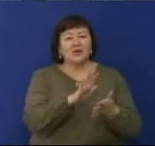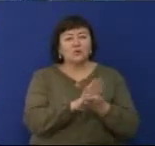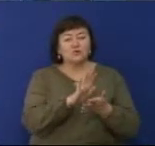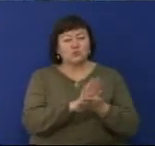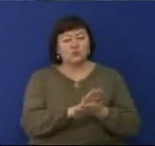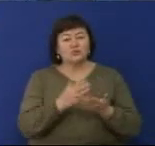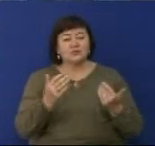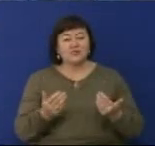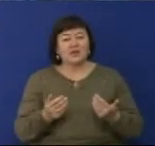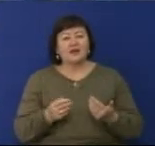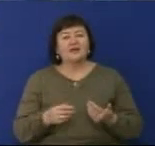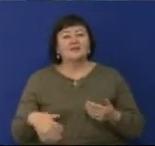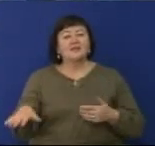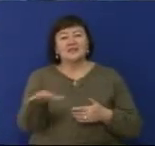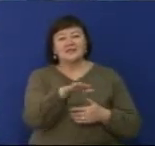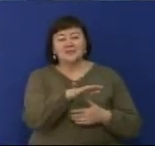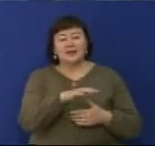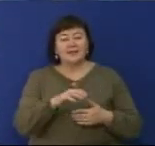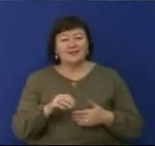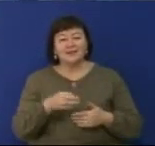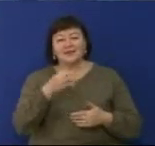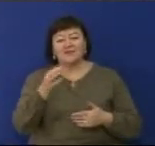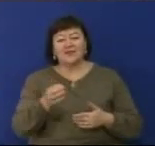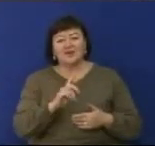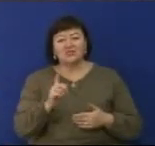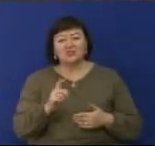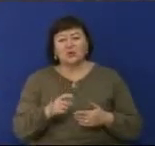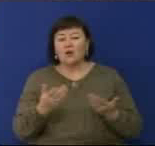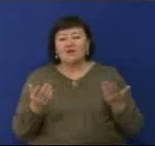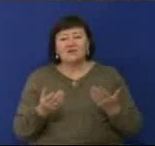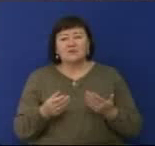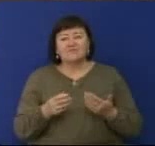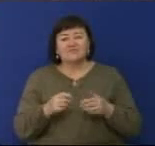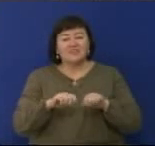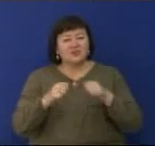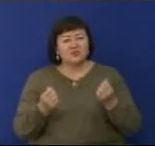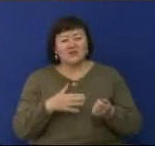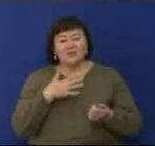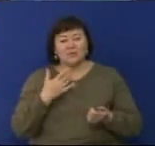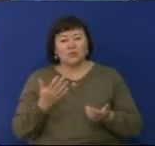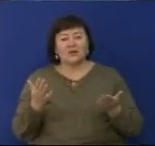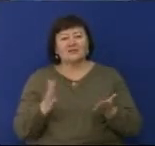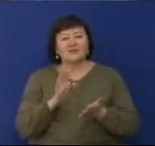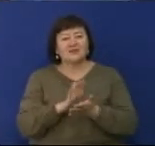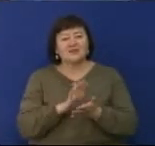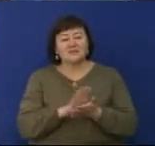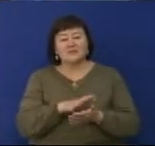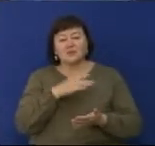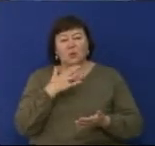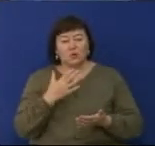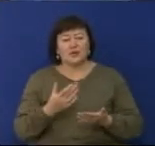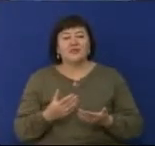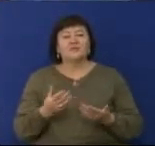услуга дать или так и представителей органов правопорядка за неудовлетворительную работу как подчеркнул ермак салимов участковые